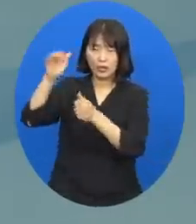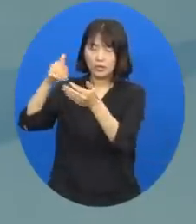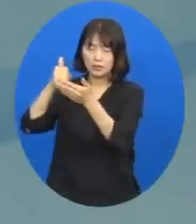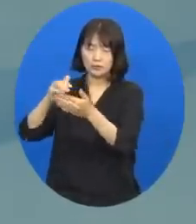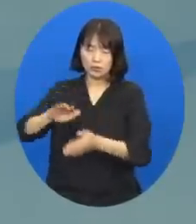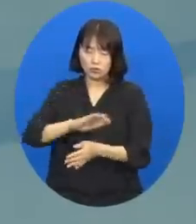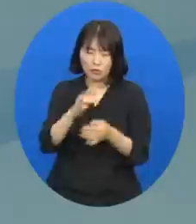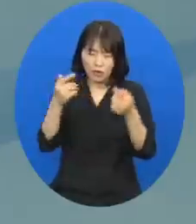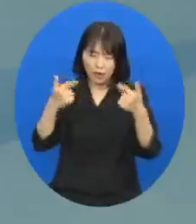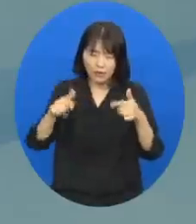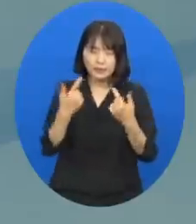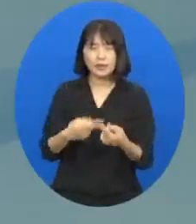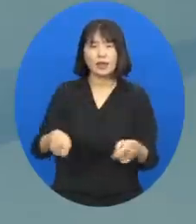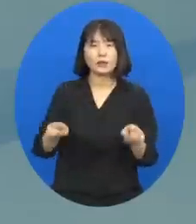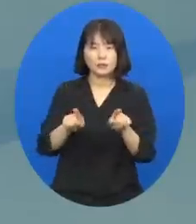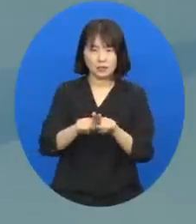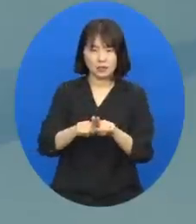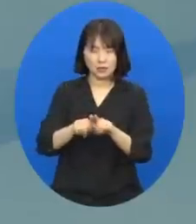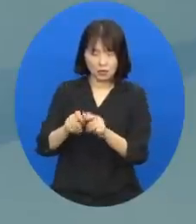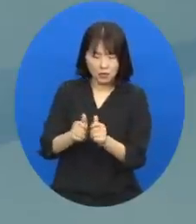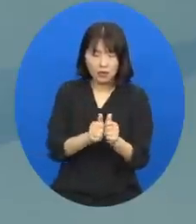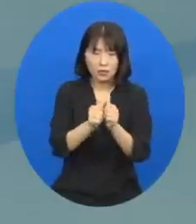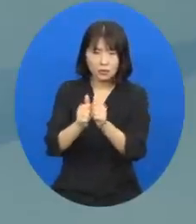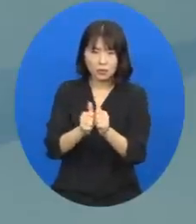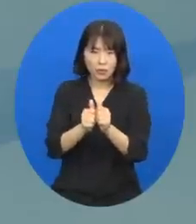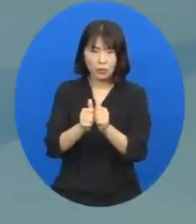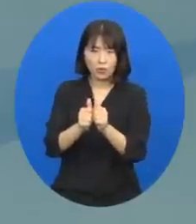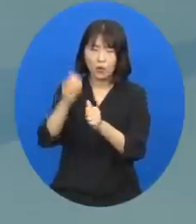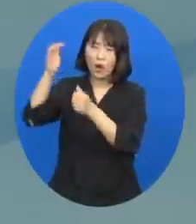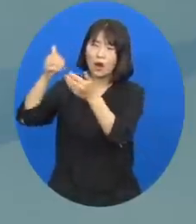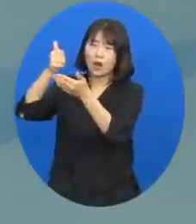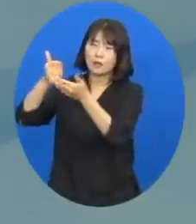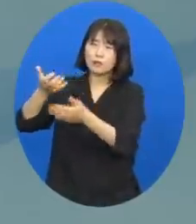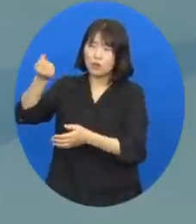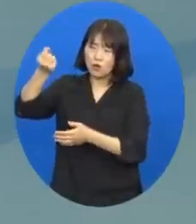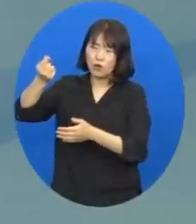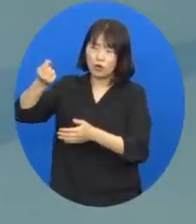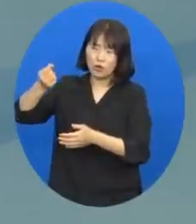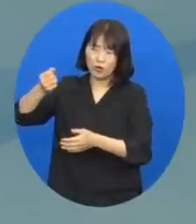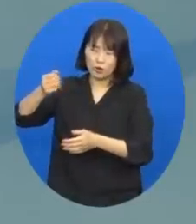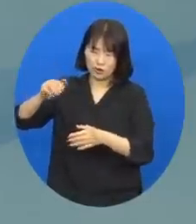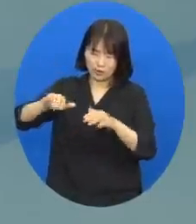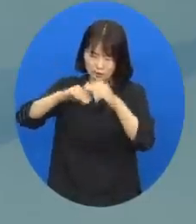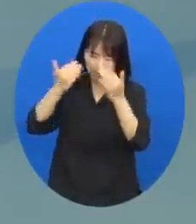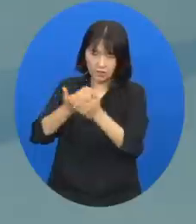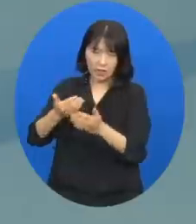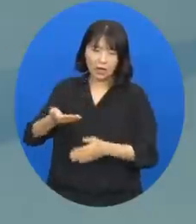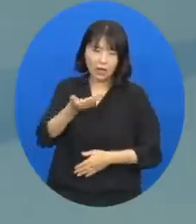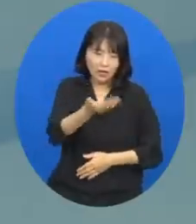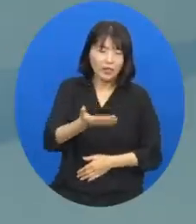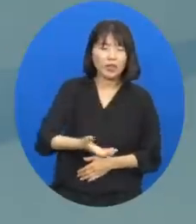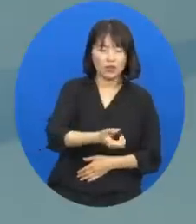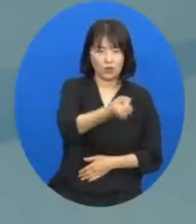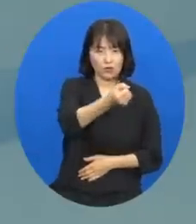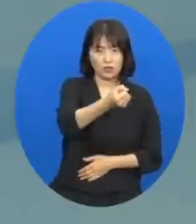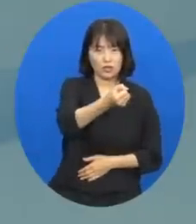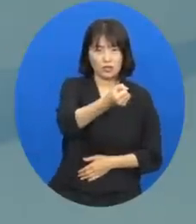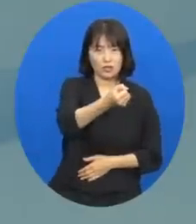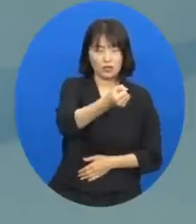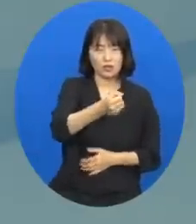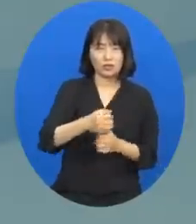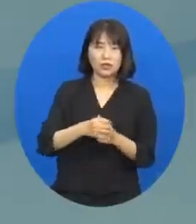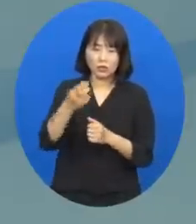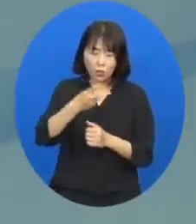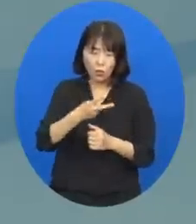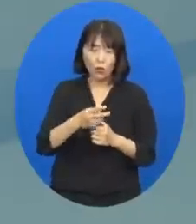하시며 매 커스터머 이것이다 라고 하는 이 약속의 말씀입니다 그리고 우리는 그 믿음으로 즐거워하는 자들과 즐거워하고